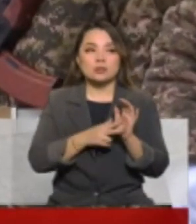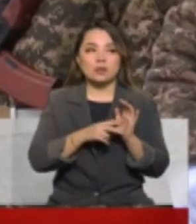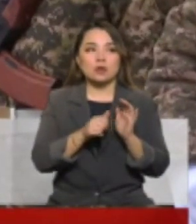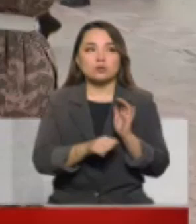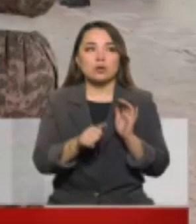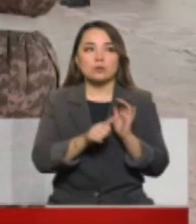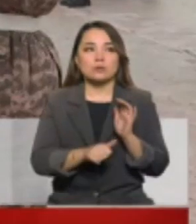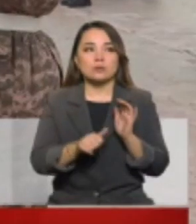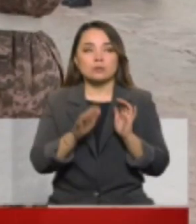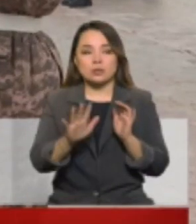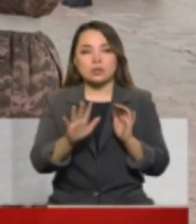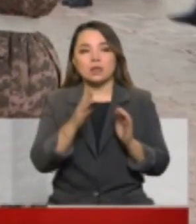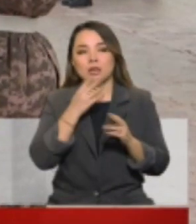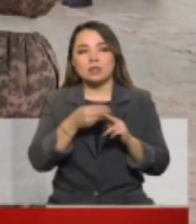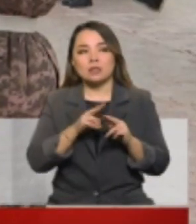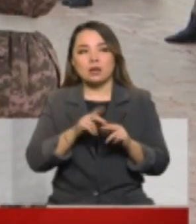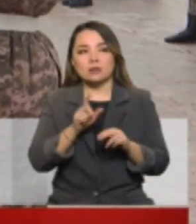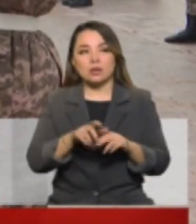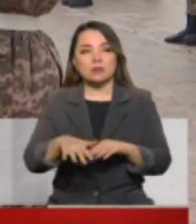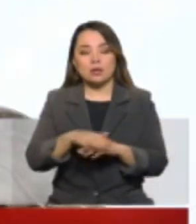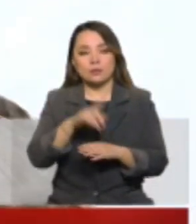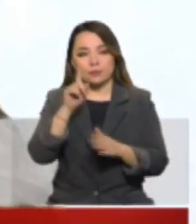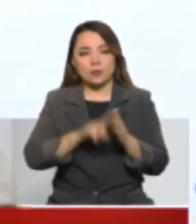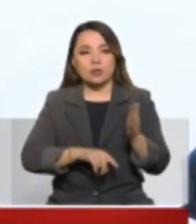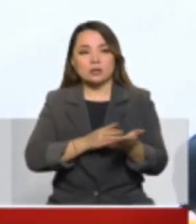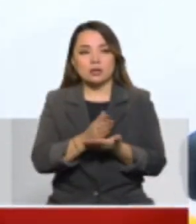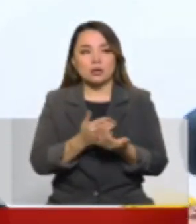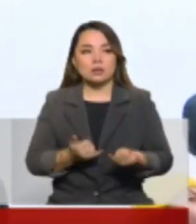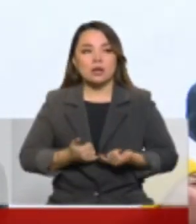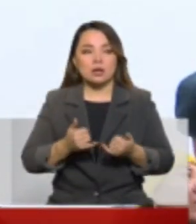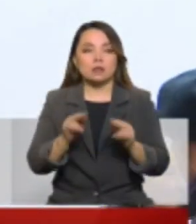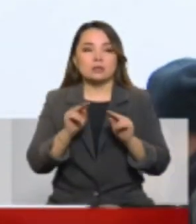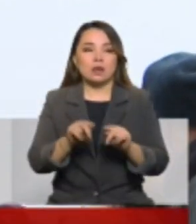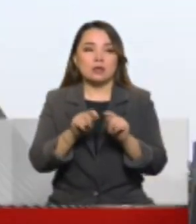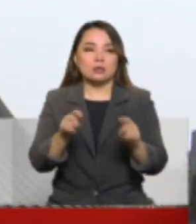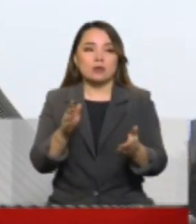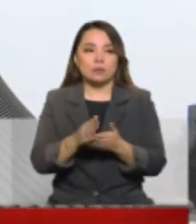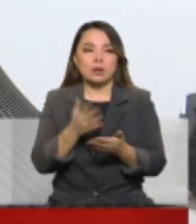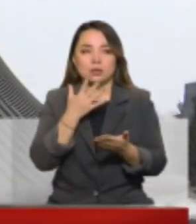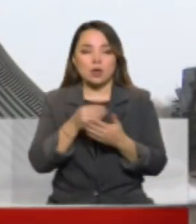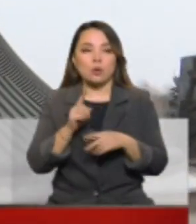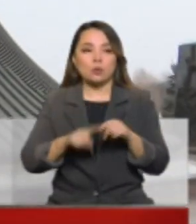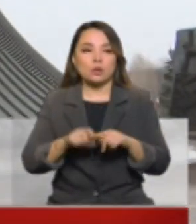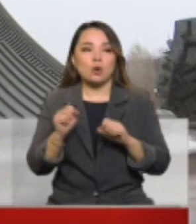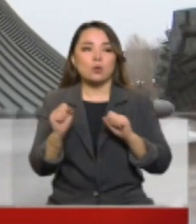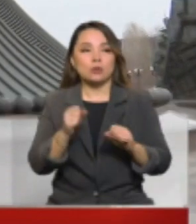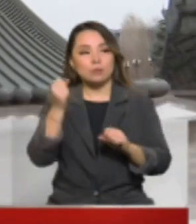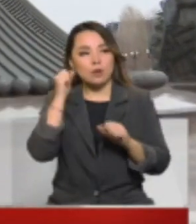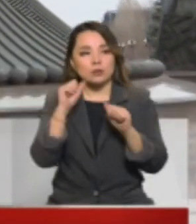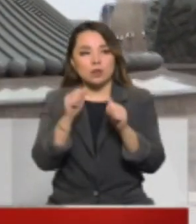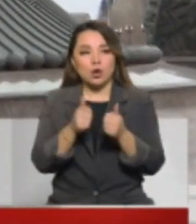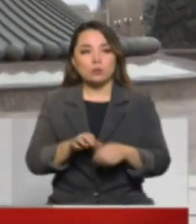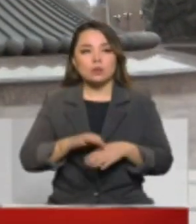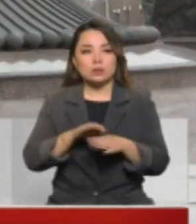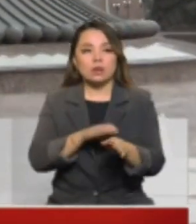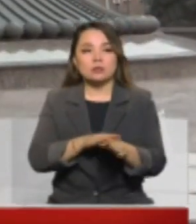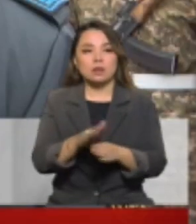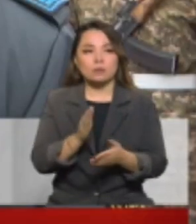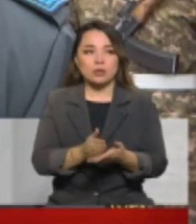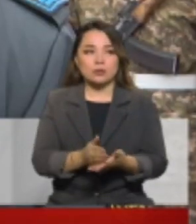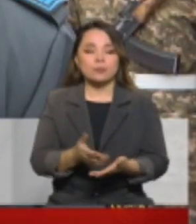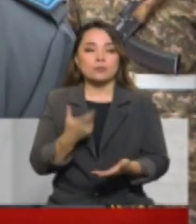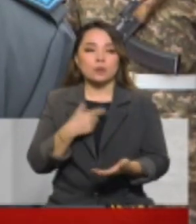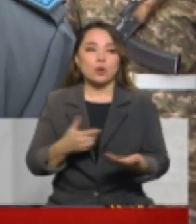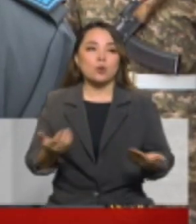әскери бөлімінің 200-ге жуық сарбазы еліне адал қызмет етуге серт берді. Ант қабылдау рәсімі отан қорғаушылар монументі алаңында өтті. Ер жігіт